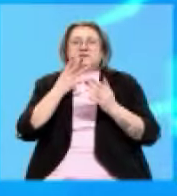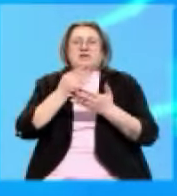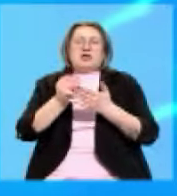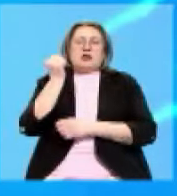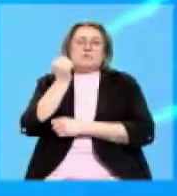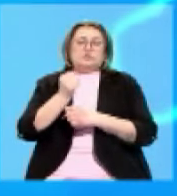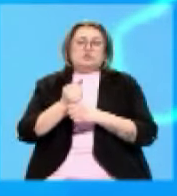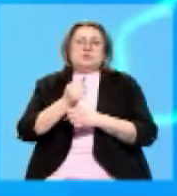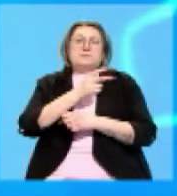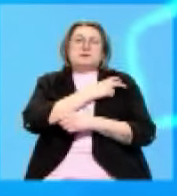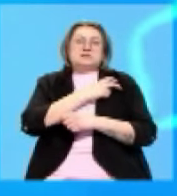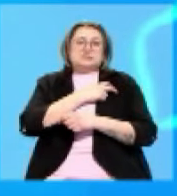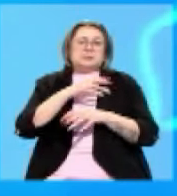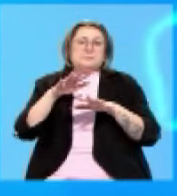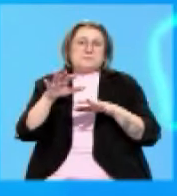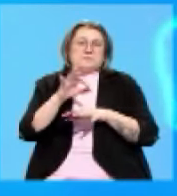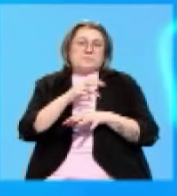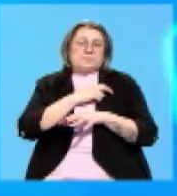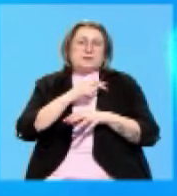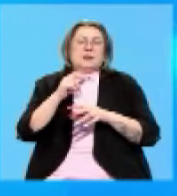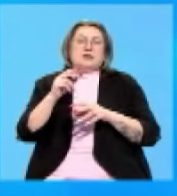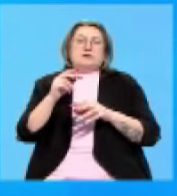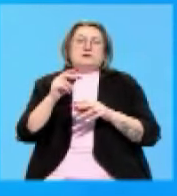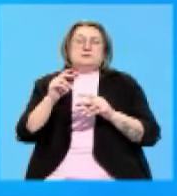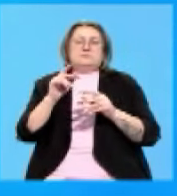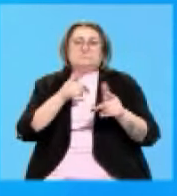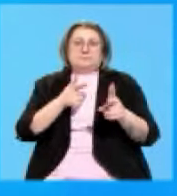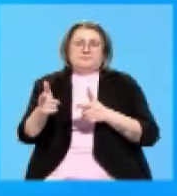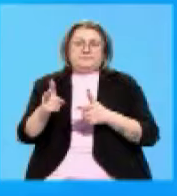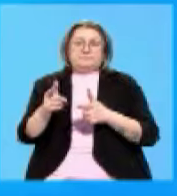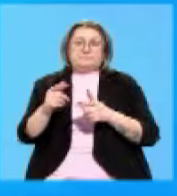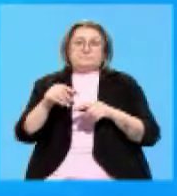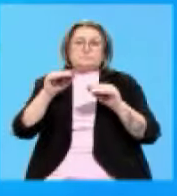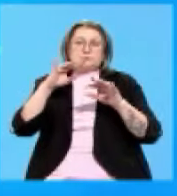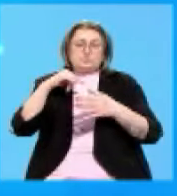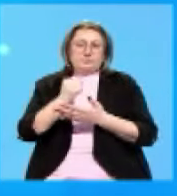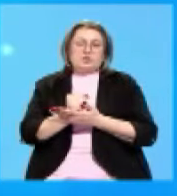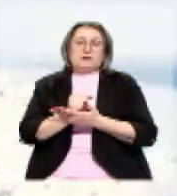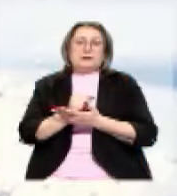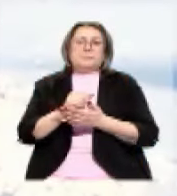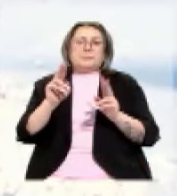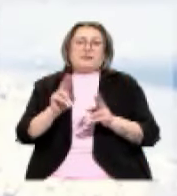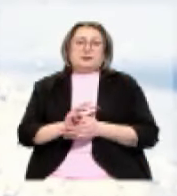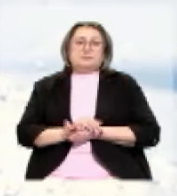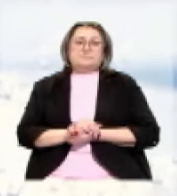мақсатында Өнеркәсіп және құрылыс министрлігі субсидияның тиісті қағидасын әзірлеп бекітті.